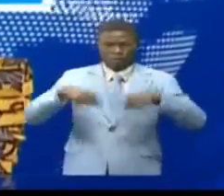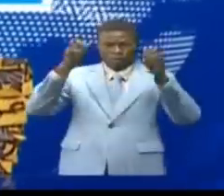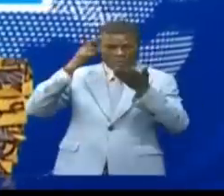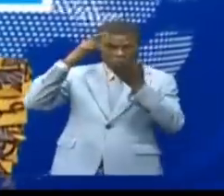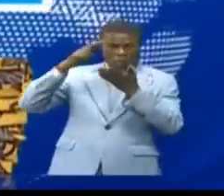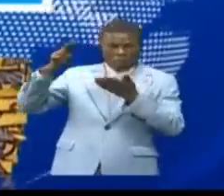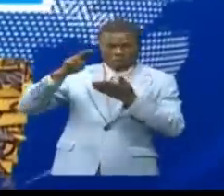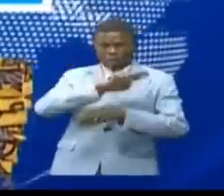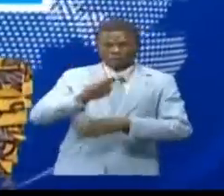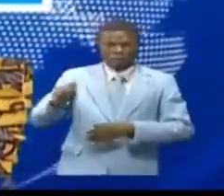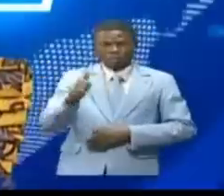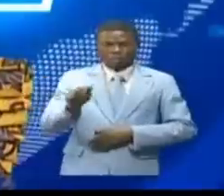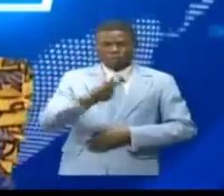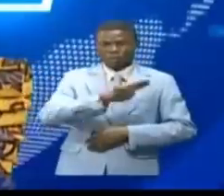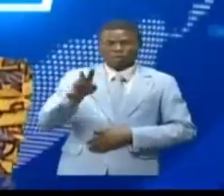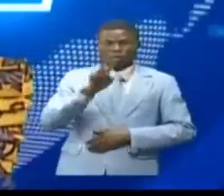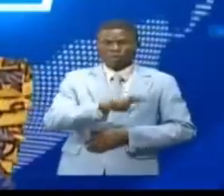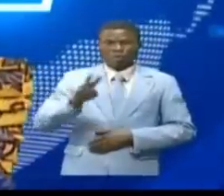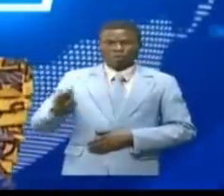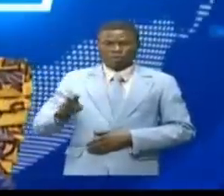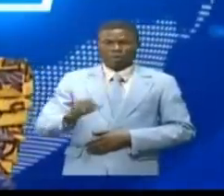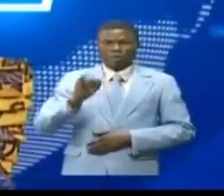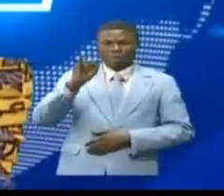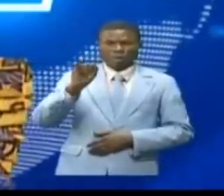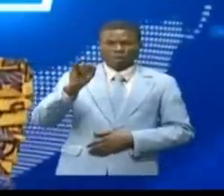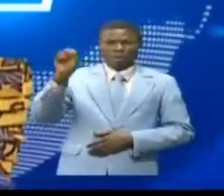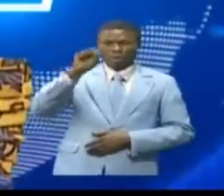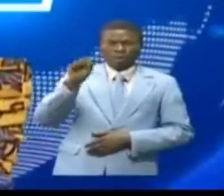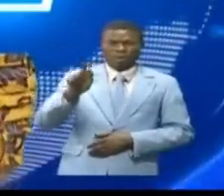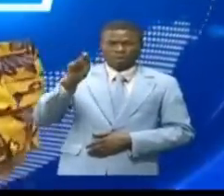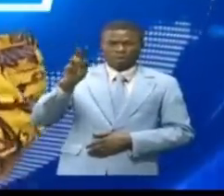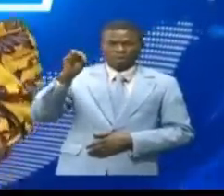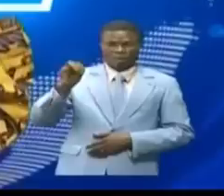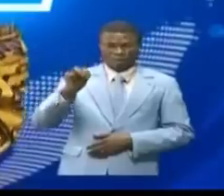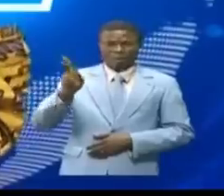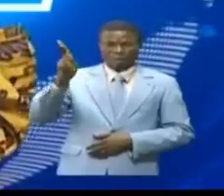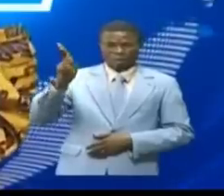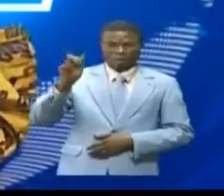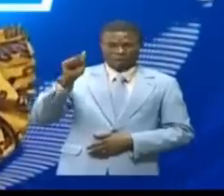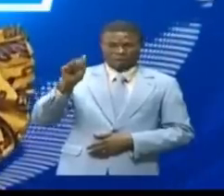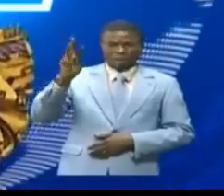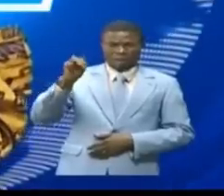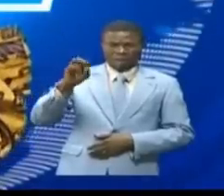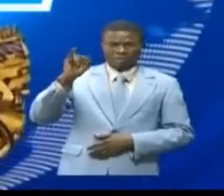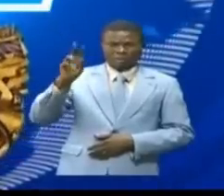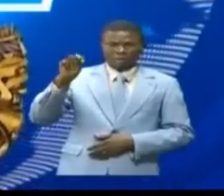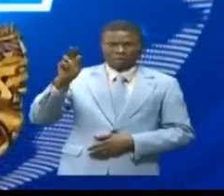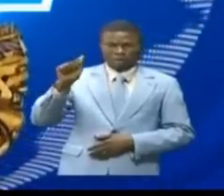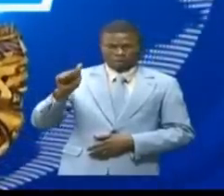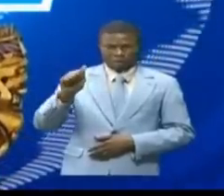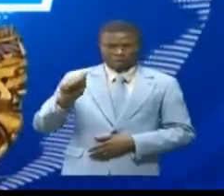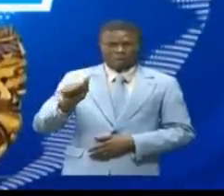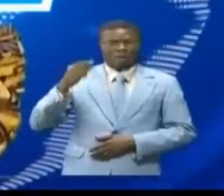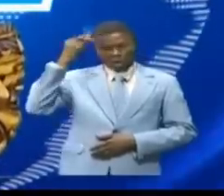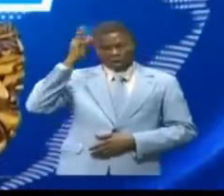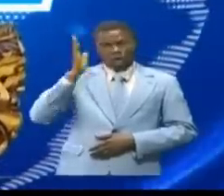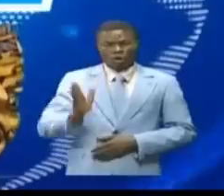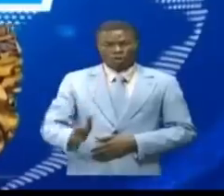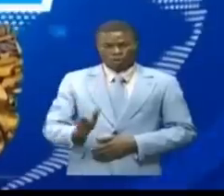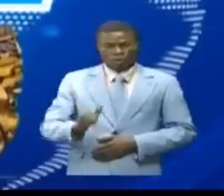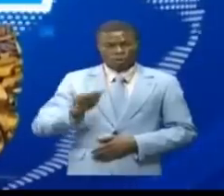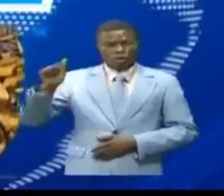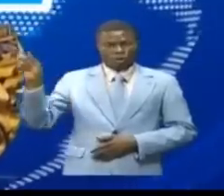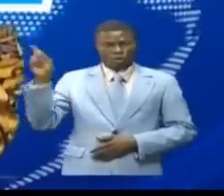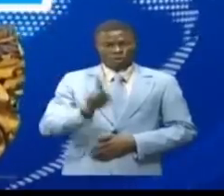académique 2021-2022 à l'ISTEM Kamina, la gouverneure du Olomami Isabelle Lyumba Kalenga a